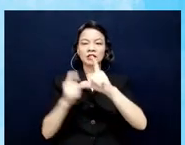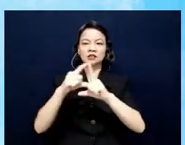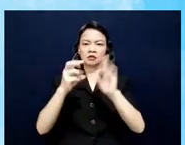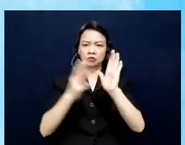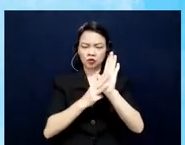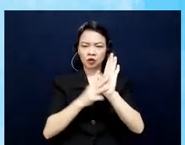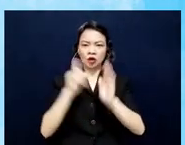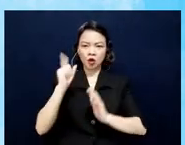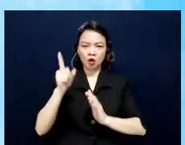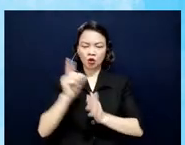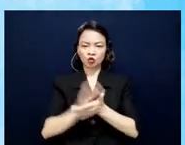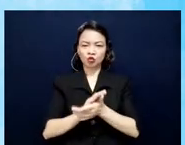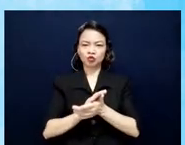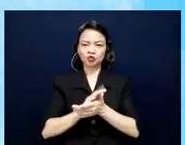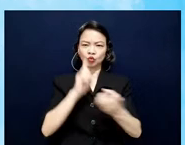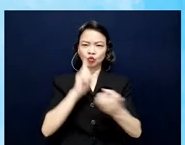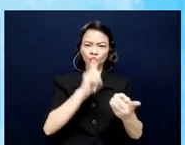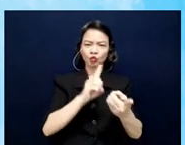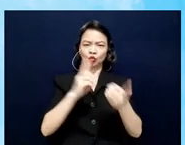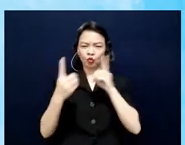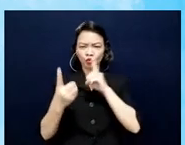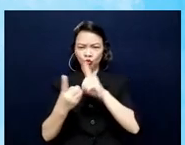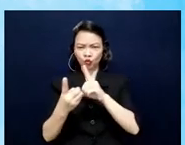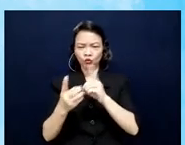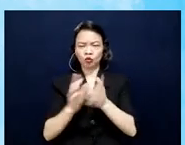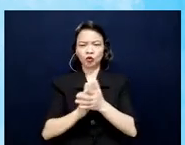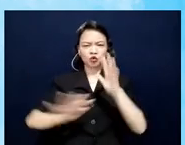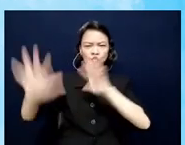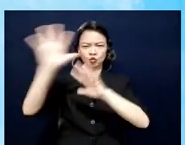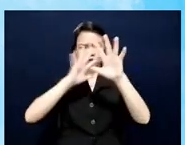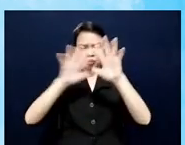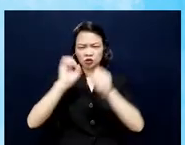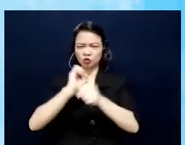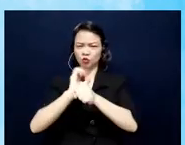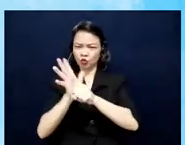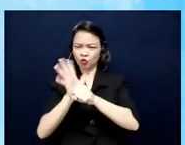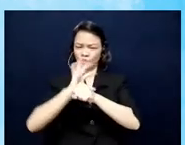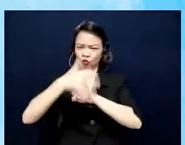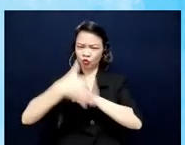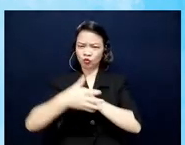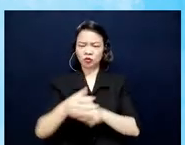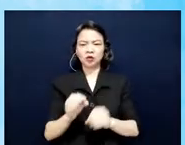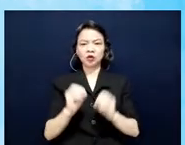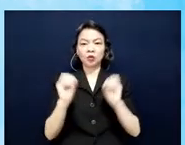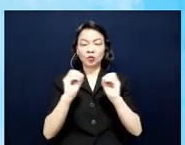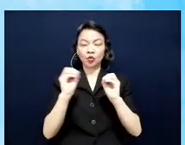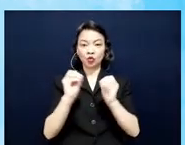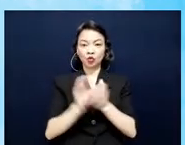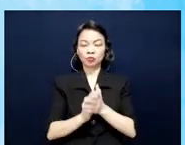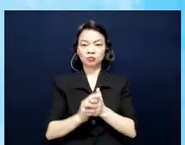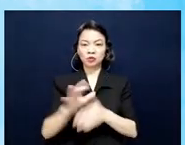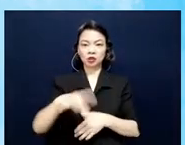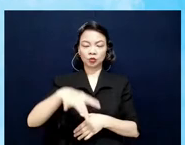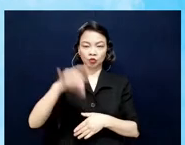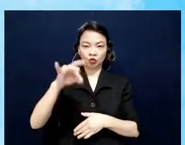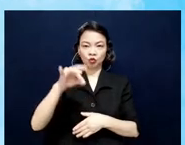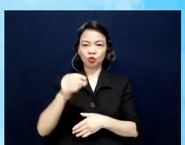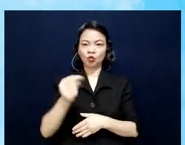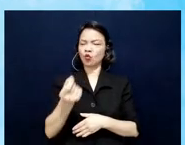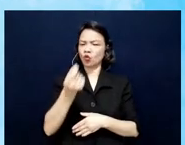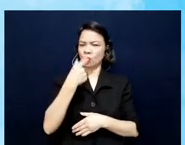dengan situasi pandemi COVID-19. Belum ditemukannya pengobatan definitif